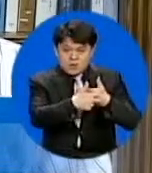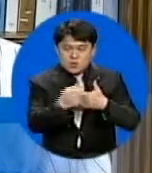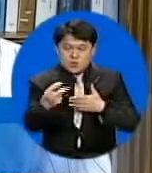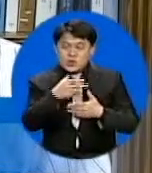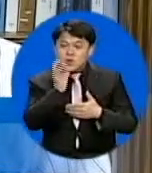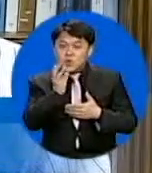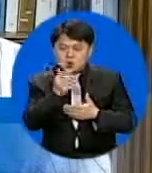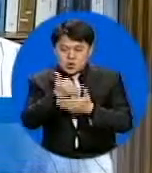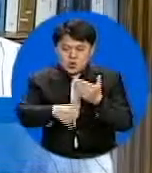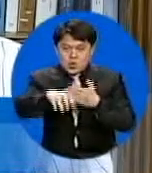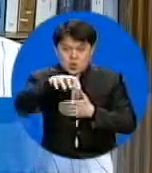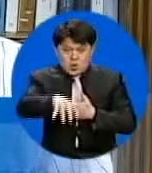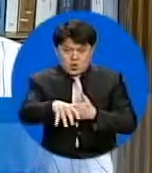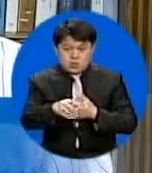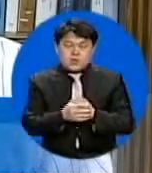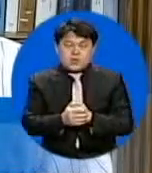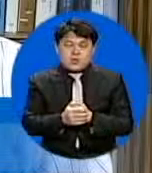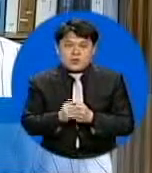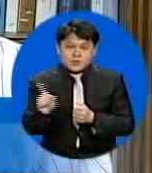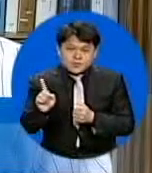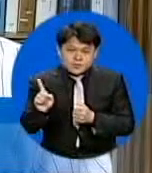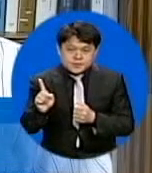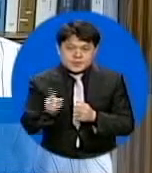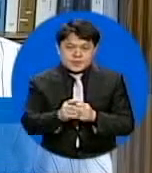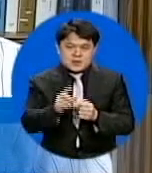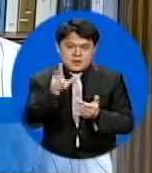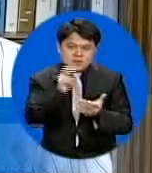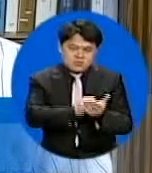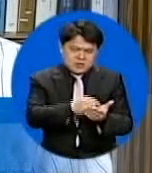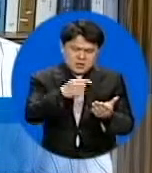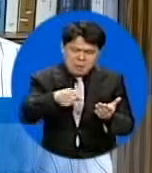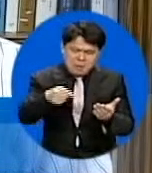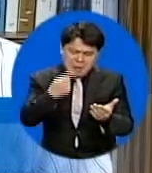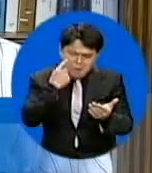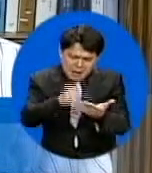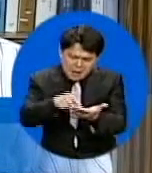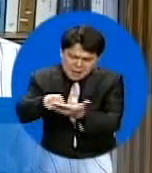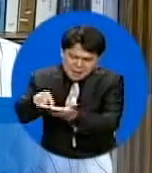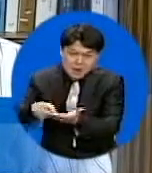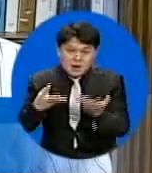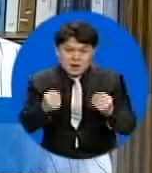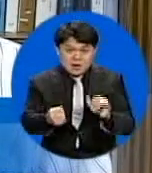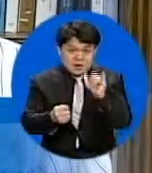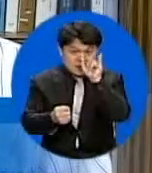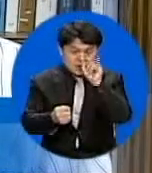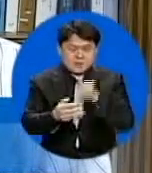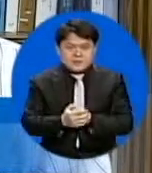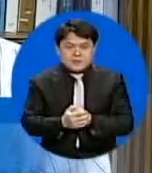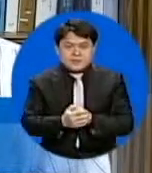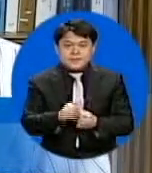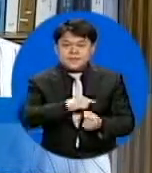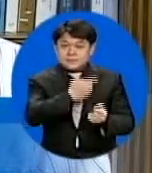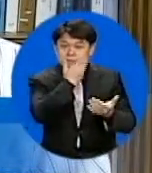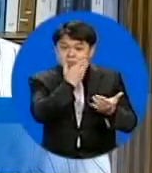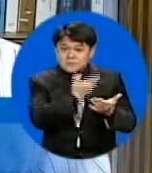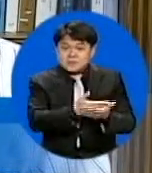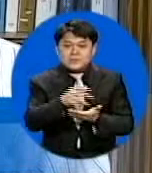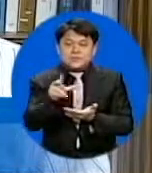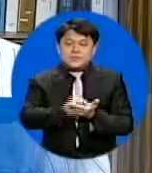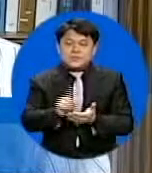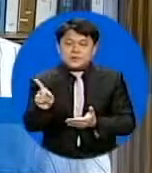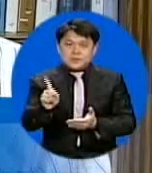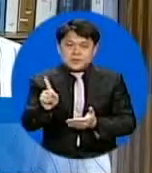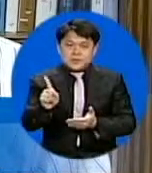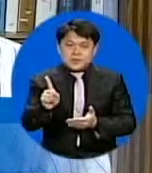요양병원에 있어서 뭐 여러 가지 문제들이 지금 노출되고 있는데 가장 중요한